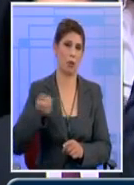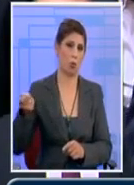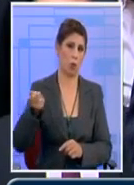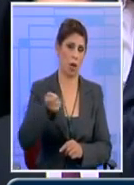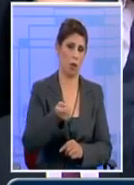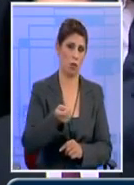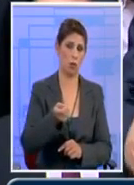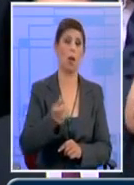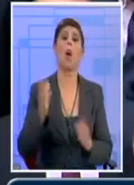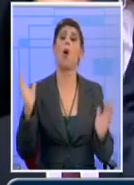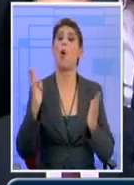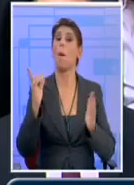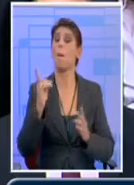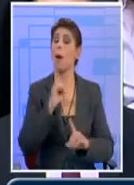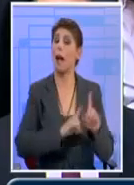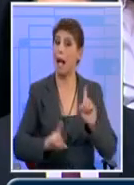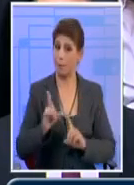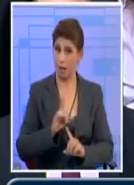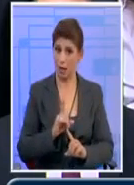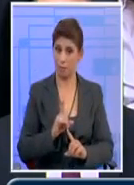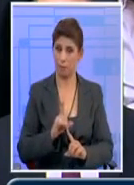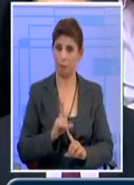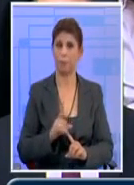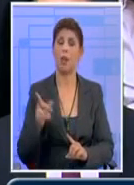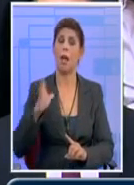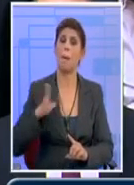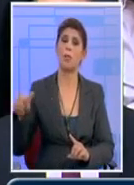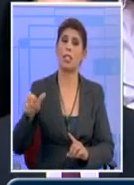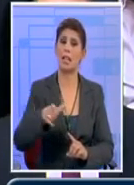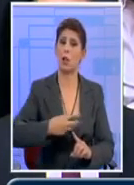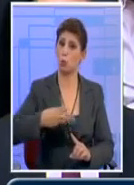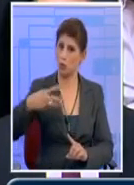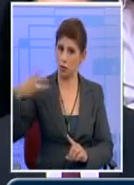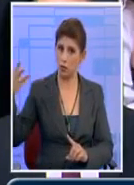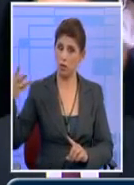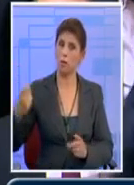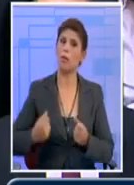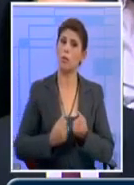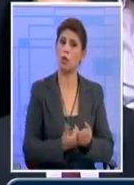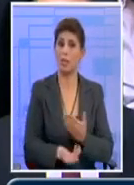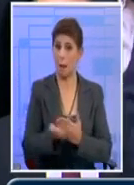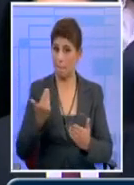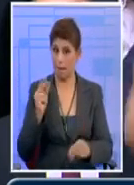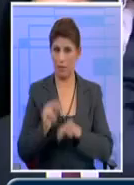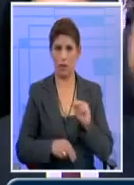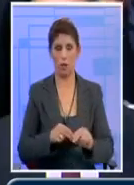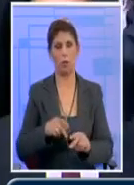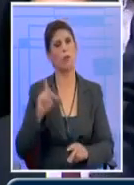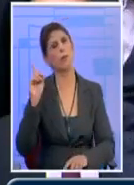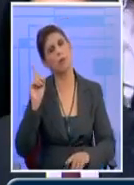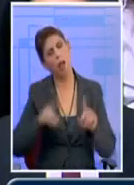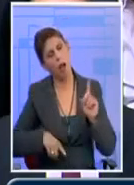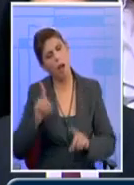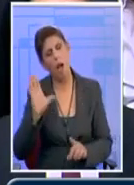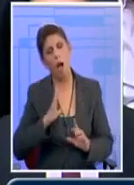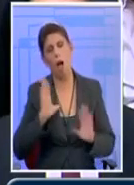όπως κάποιοι από τα στελέχη του ΣΥΡΙΖΑ υποστήριζαν προεκλογικά και κάποιοι προς τιμήν